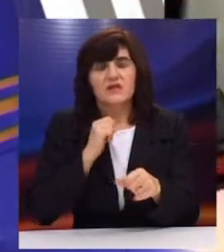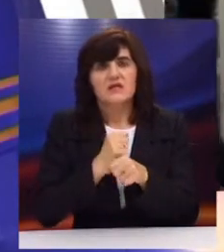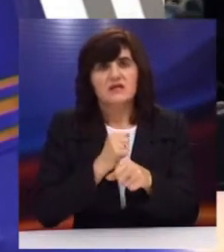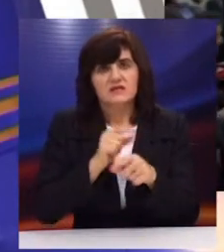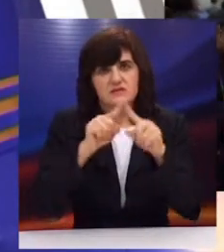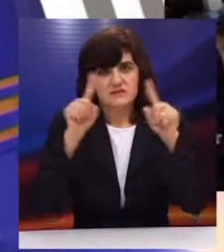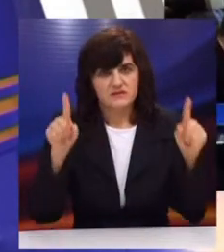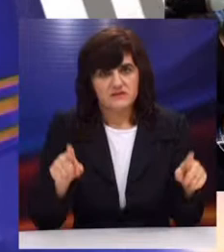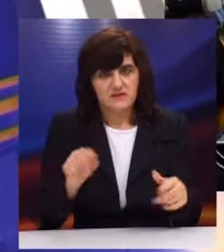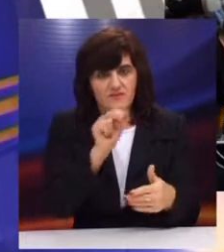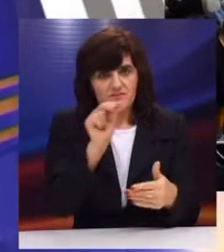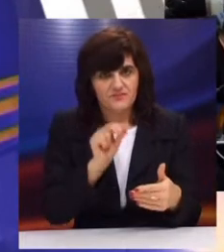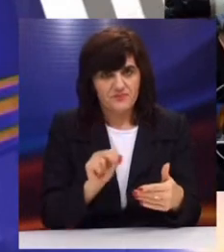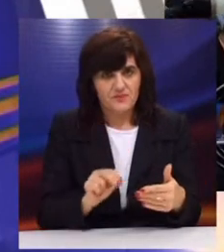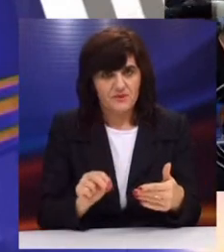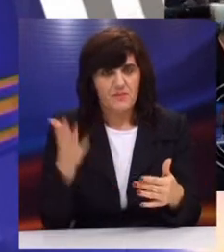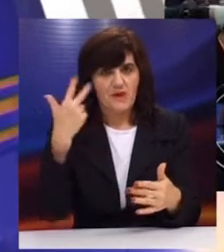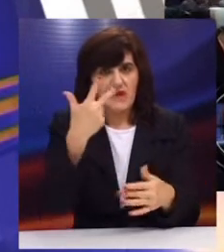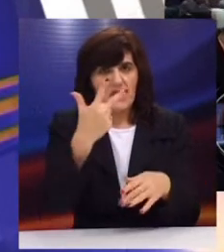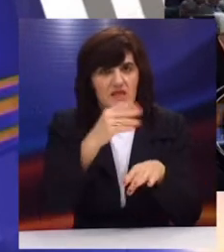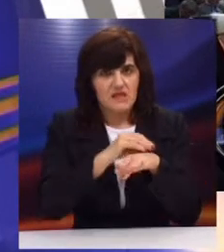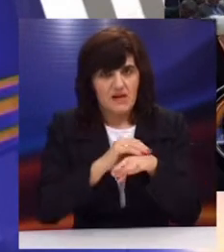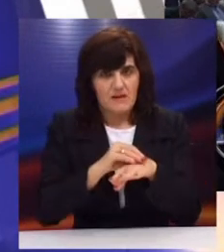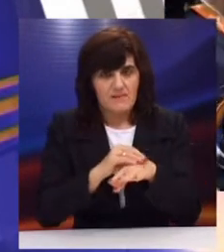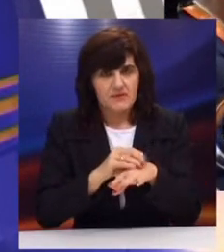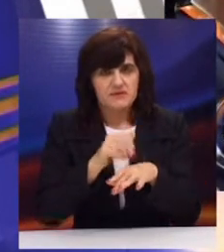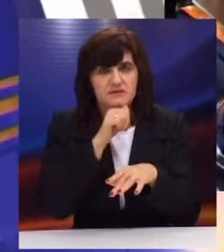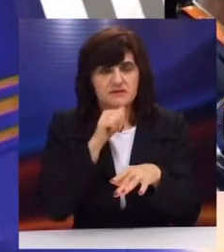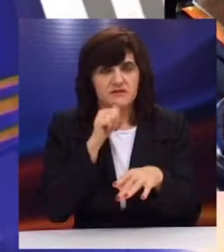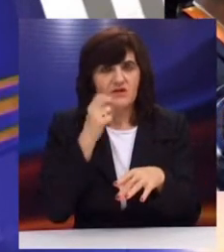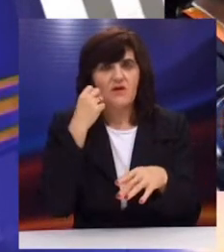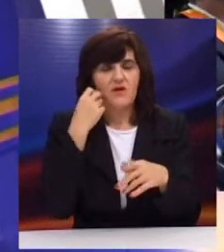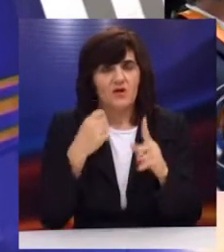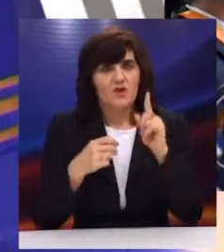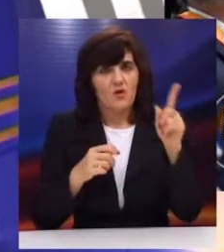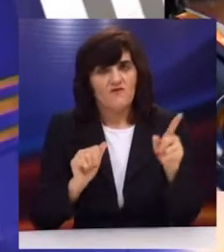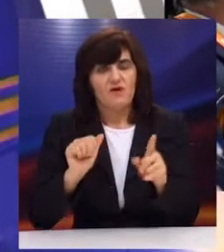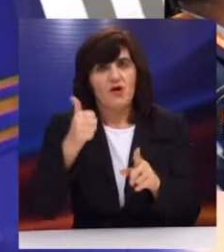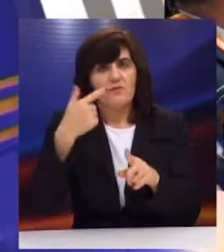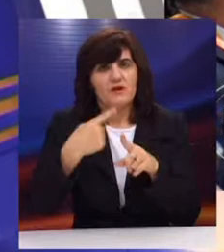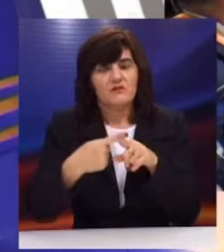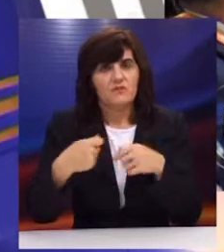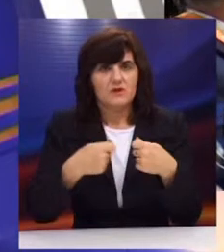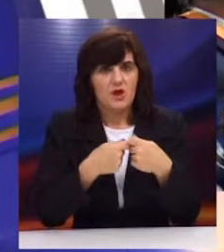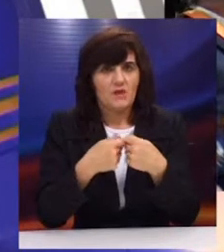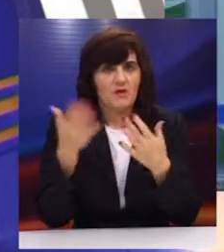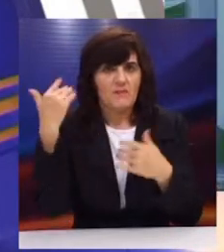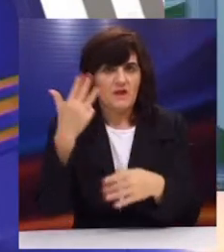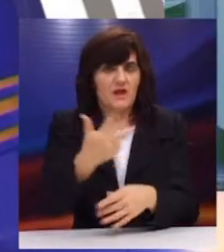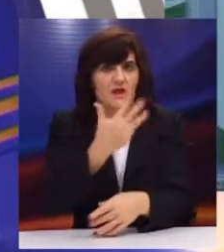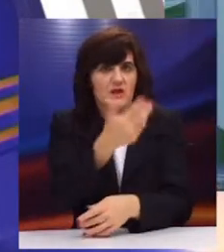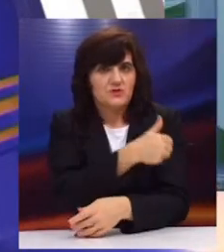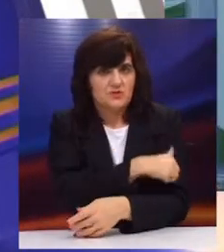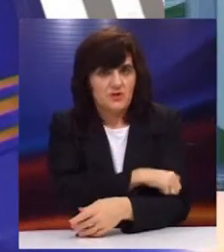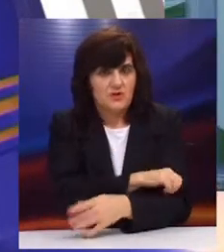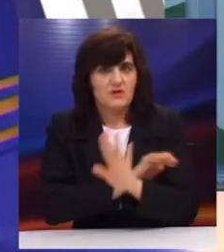Izrada pomenute strategije, usvojene pre oko tri meseca, bio je jedan od osnovnih ciljeva kada je ovaj forum prvi put organizovan pre četiri godine, a